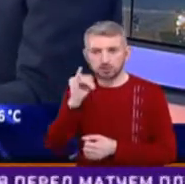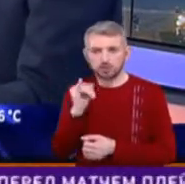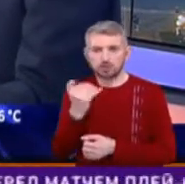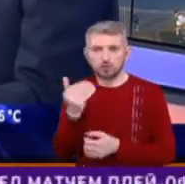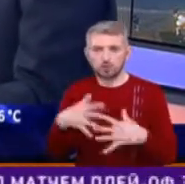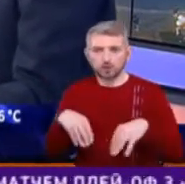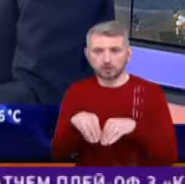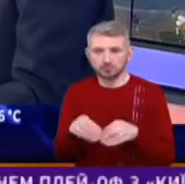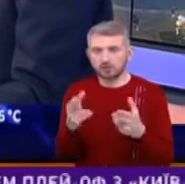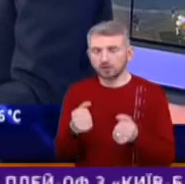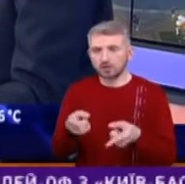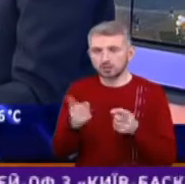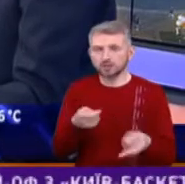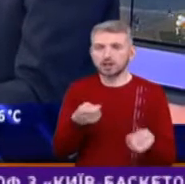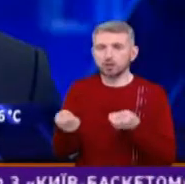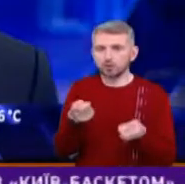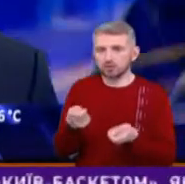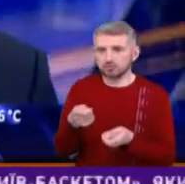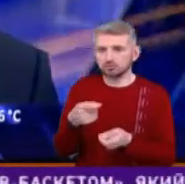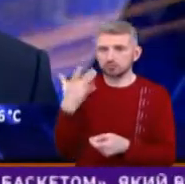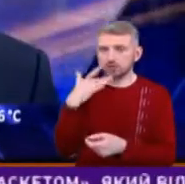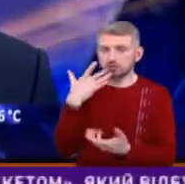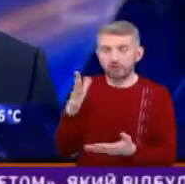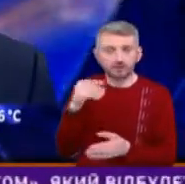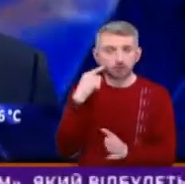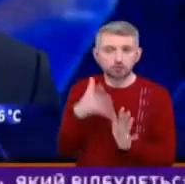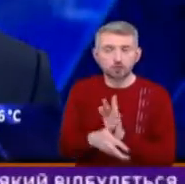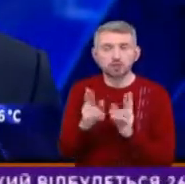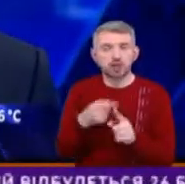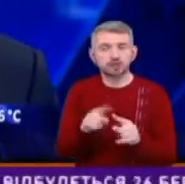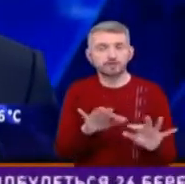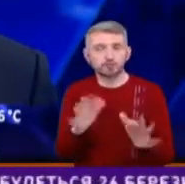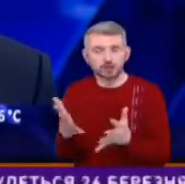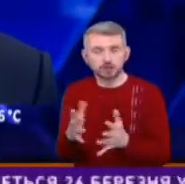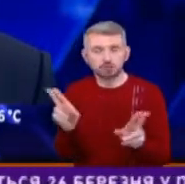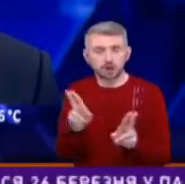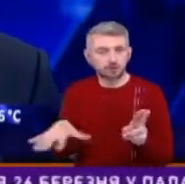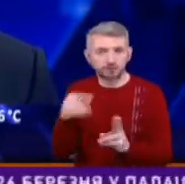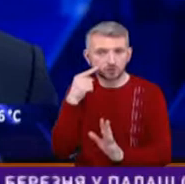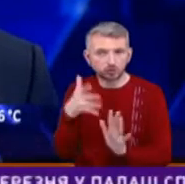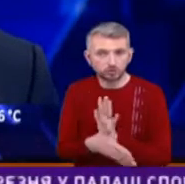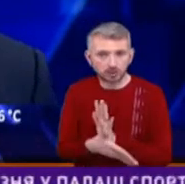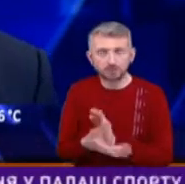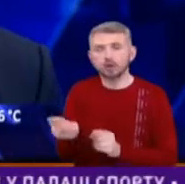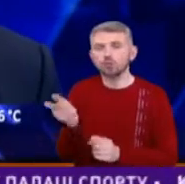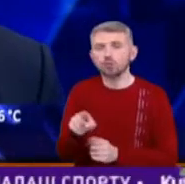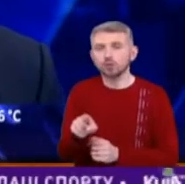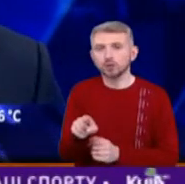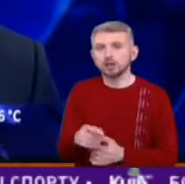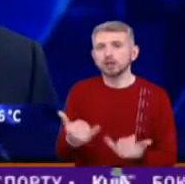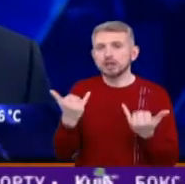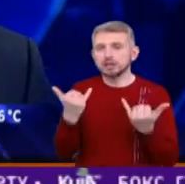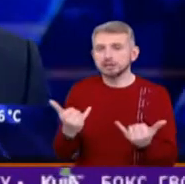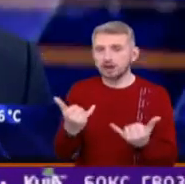родина, так, вона справді керує Сполученими Штатами. Але все зрозуміло, яким чином це відбувається, правила всі зрозумілі. Тому